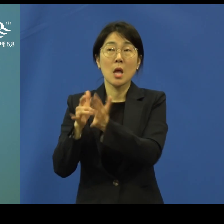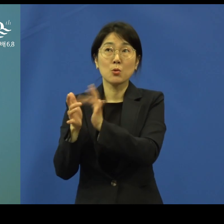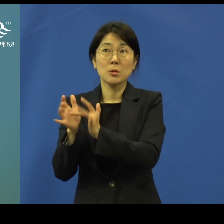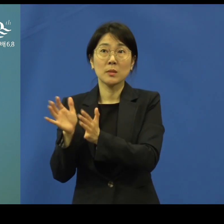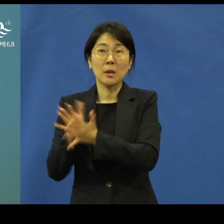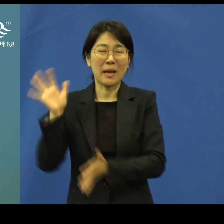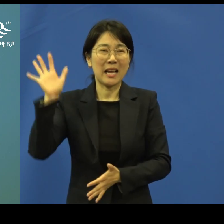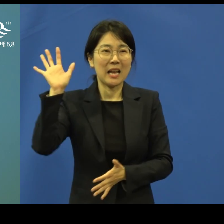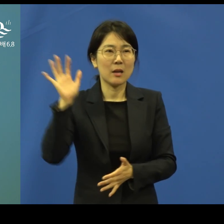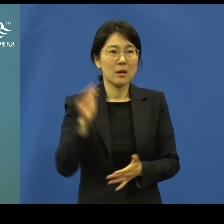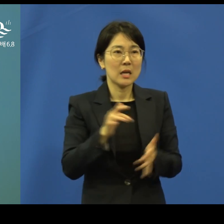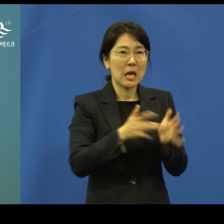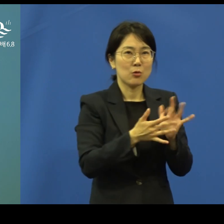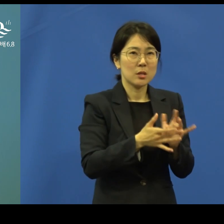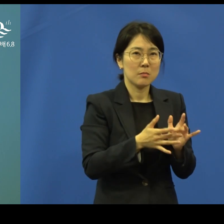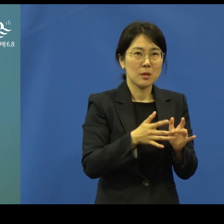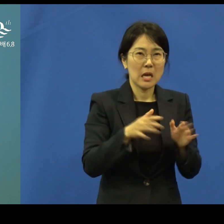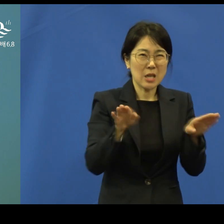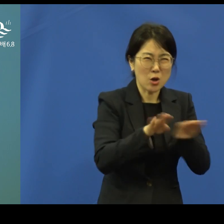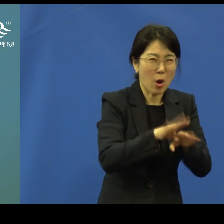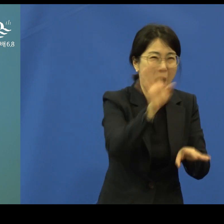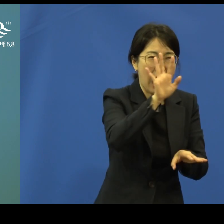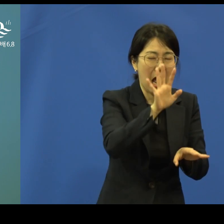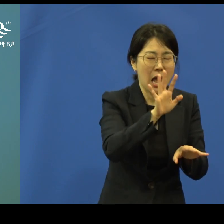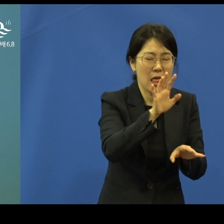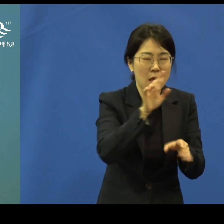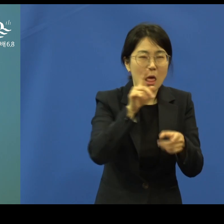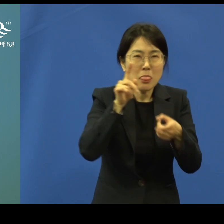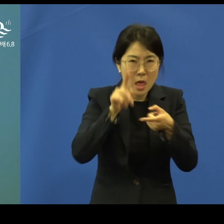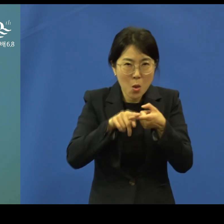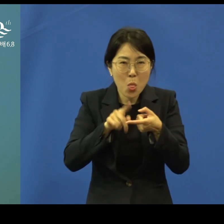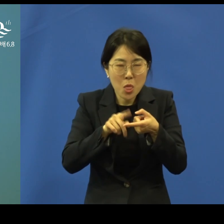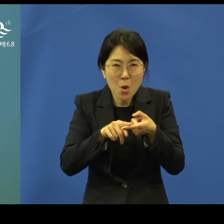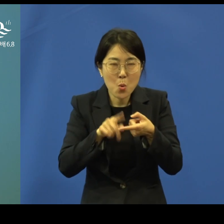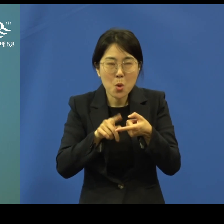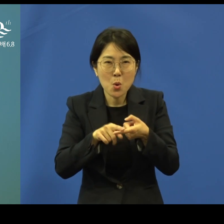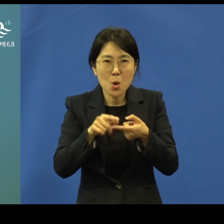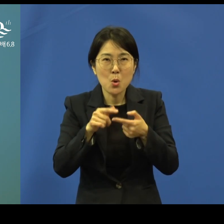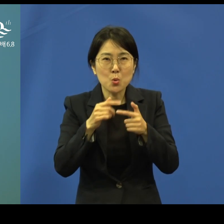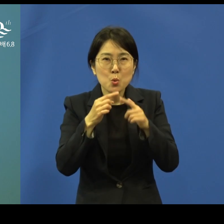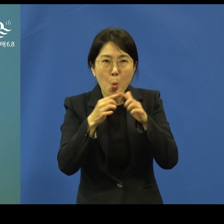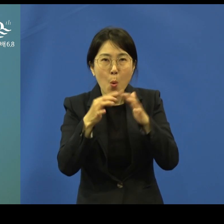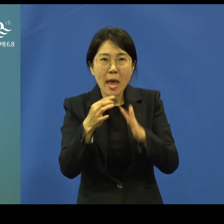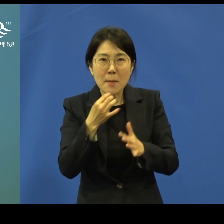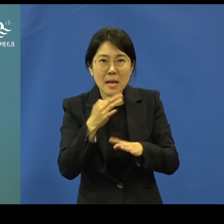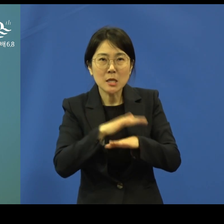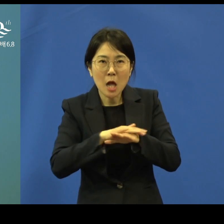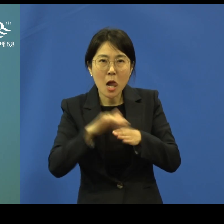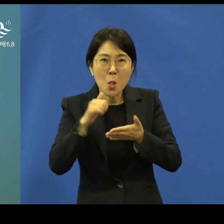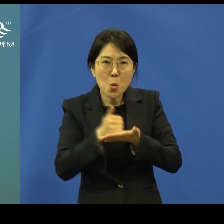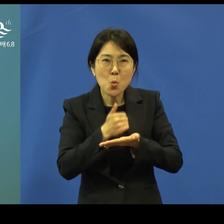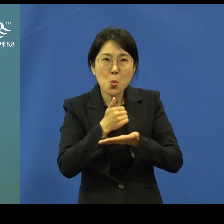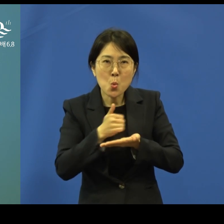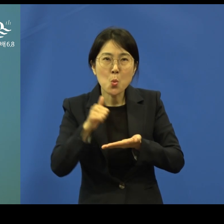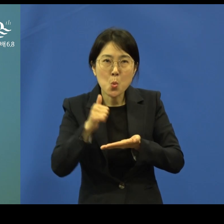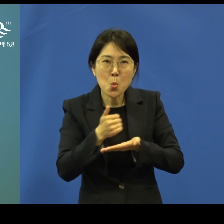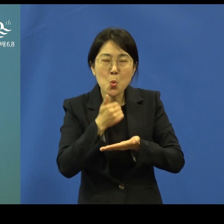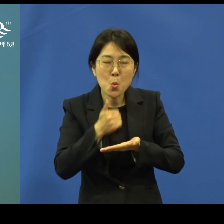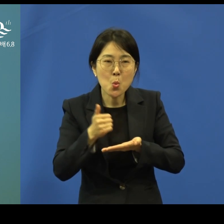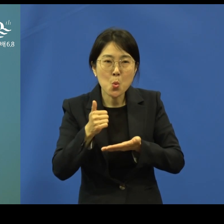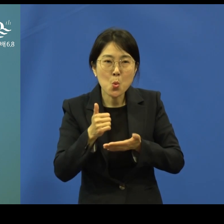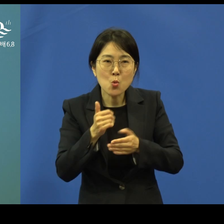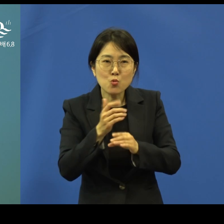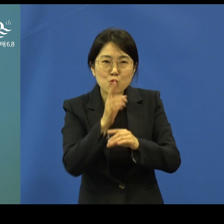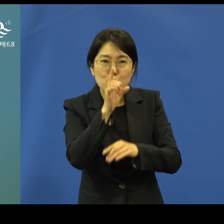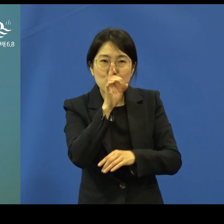이런 복음은 젊은 분들의 얘기에 의하면 진짜 핫한 거죠. 요즘 뭐 핫하다 그러죠. 진짜 핫한 게